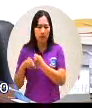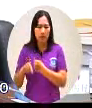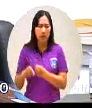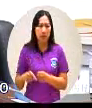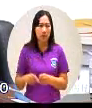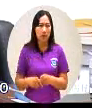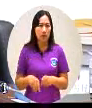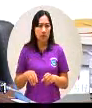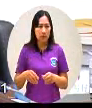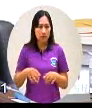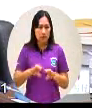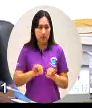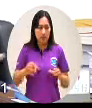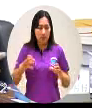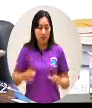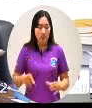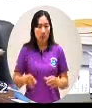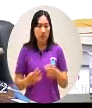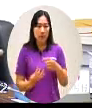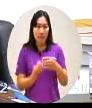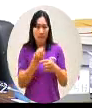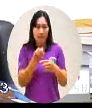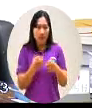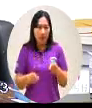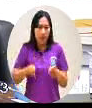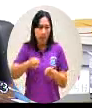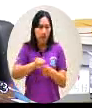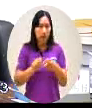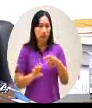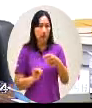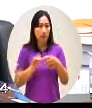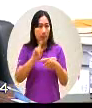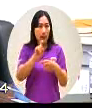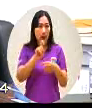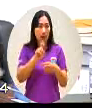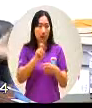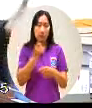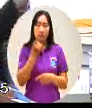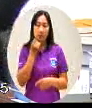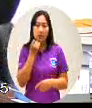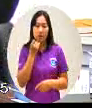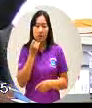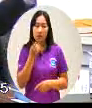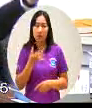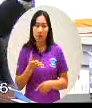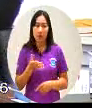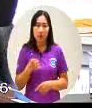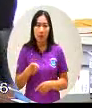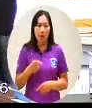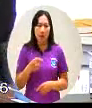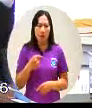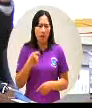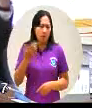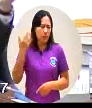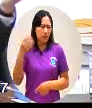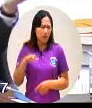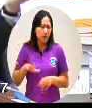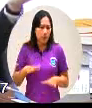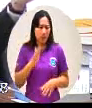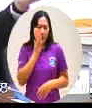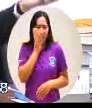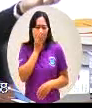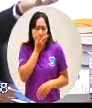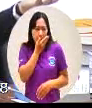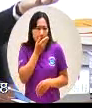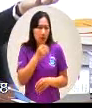安尼，我看遐业者吼，伊嘛足愿意呢。我即马就是偷偷摇摇嘛，我即马甚至做一个油槽，做一个